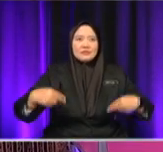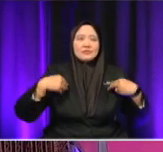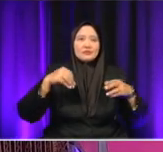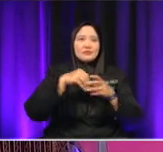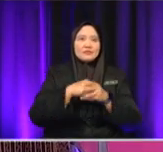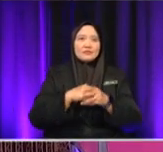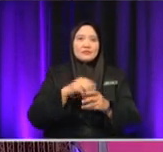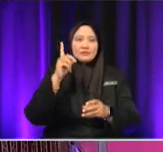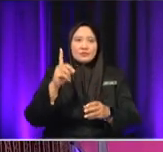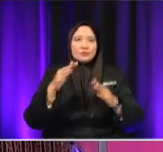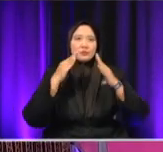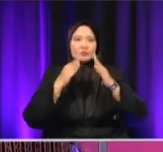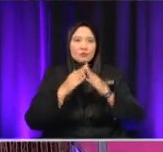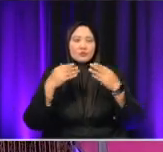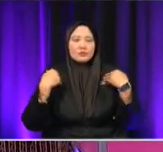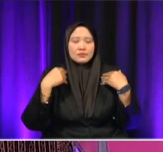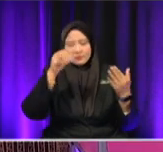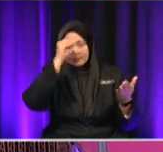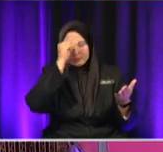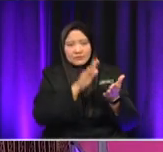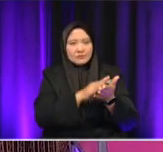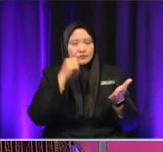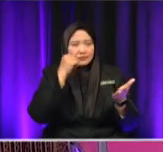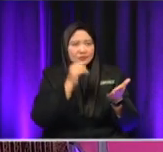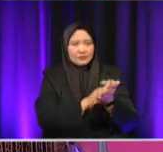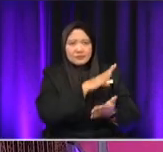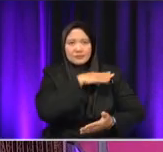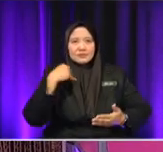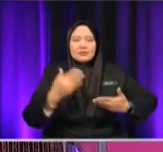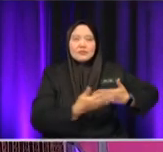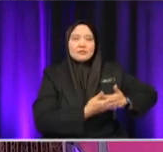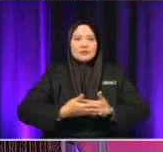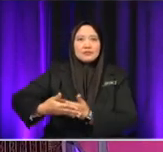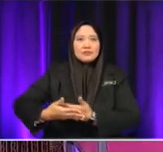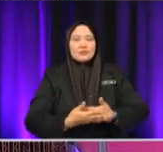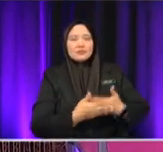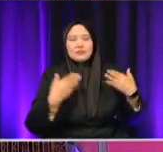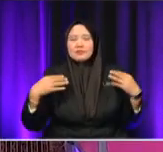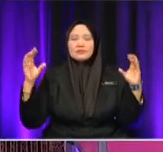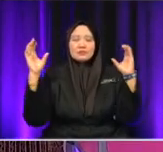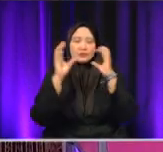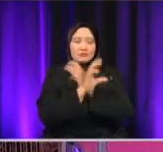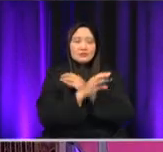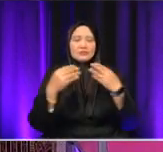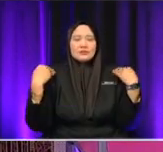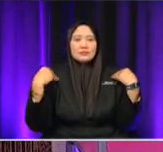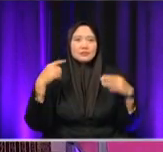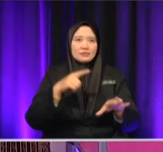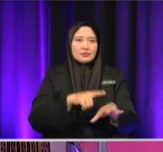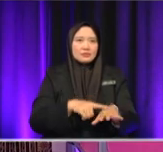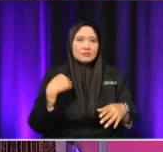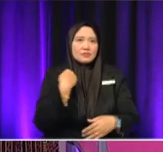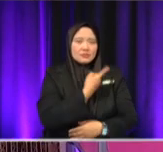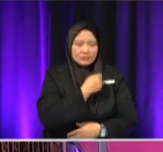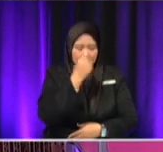eh ada suami ada istri ada anak-anak tentulah banyak sabaran ada waktu kita sedih ada waktu kita marah ada waktu kita